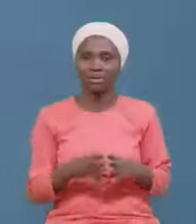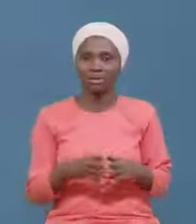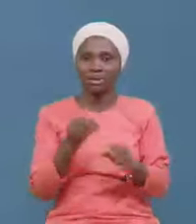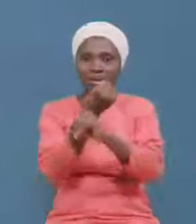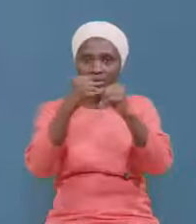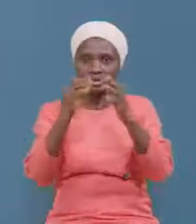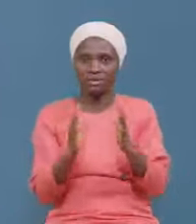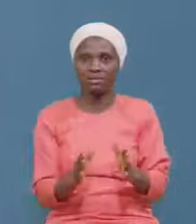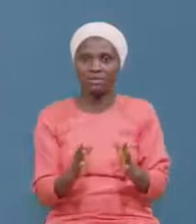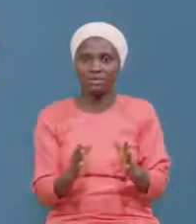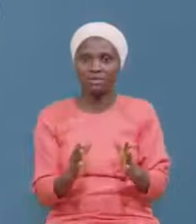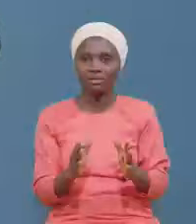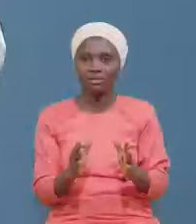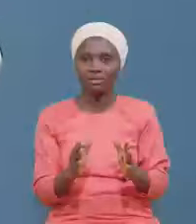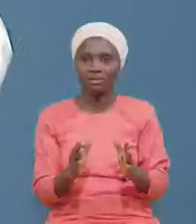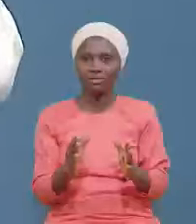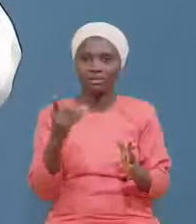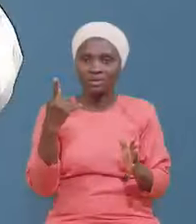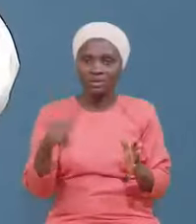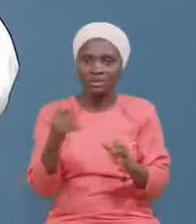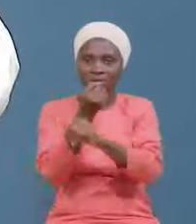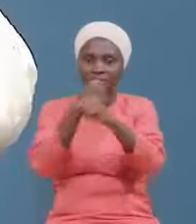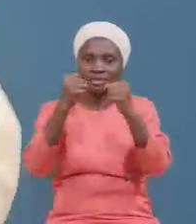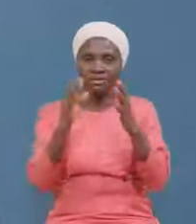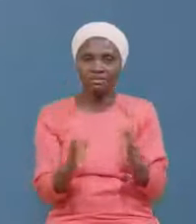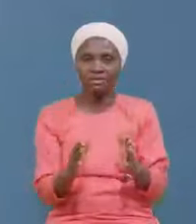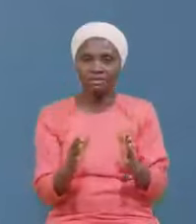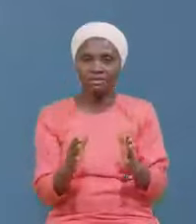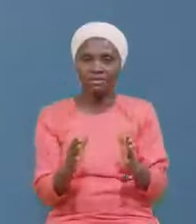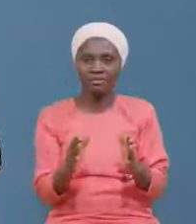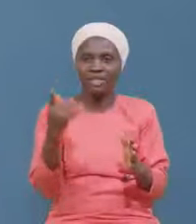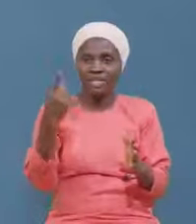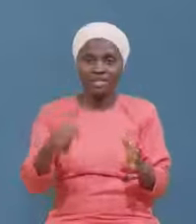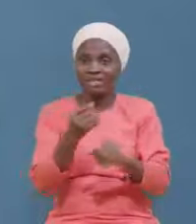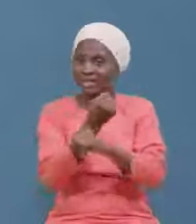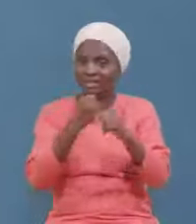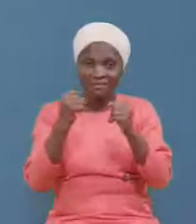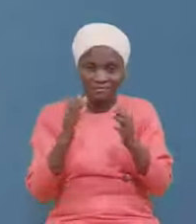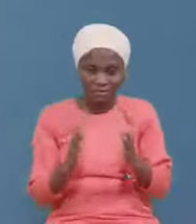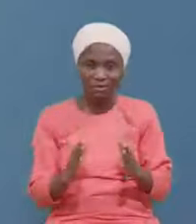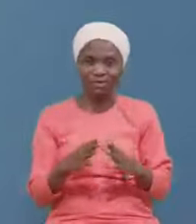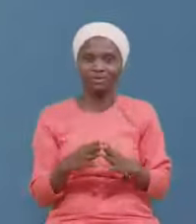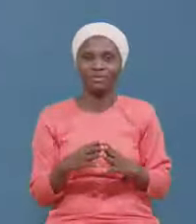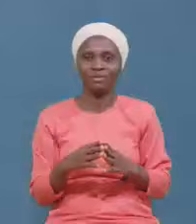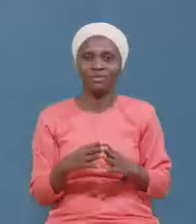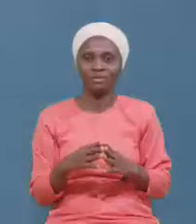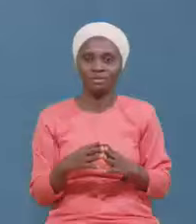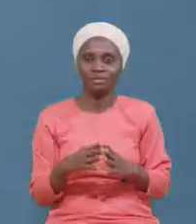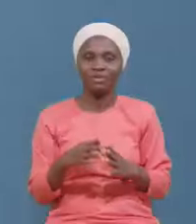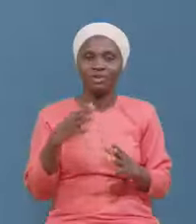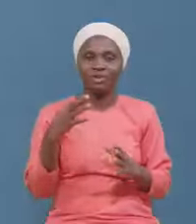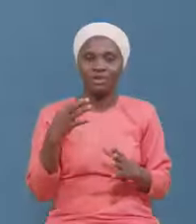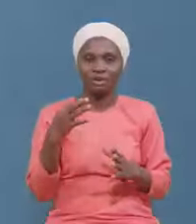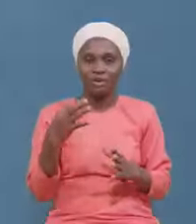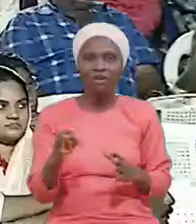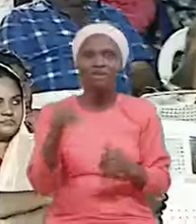Savior, రక్షకుడు. The Savior, రక్షకుడు. The Savior, రక్షకుడు. For everyone